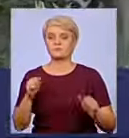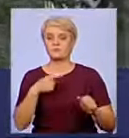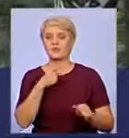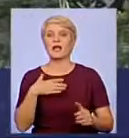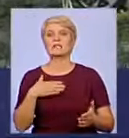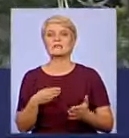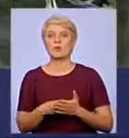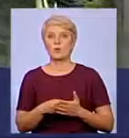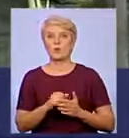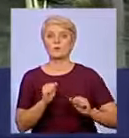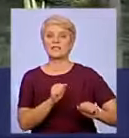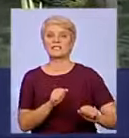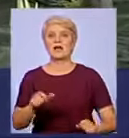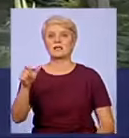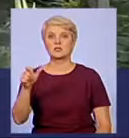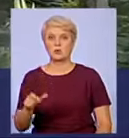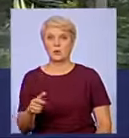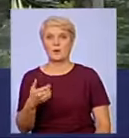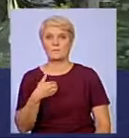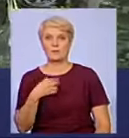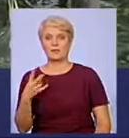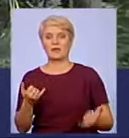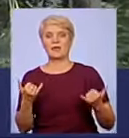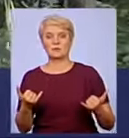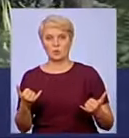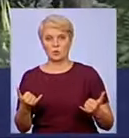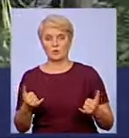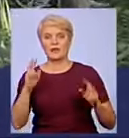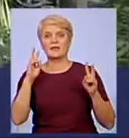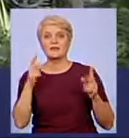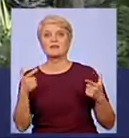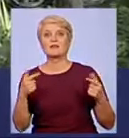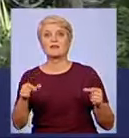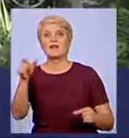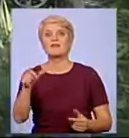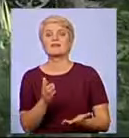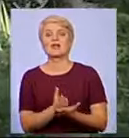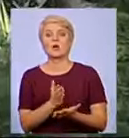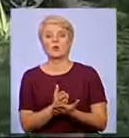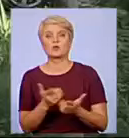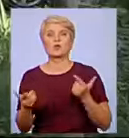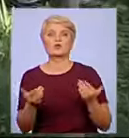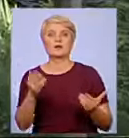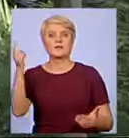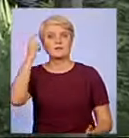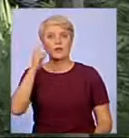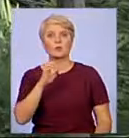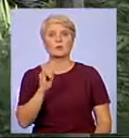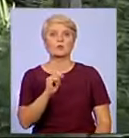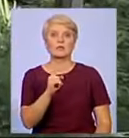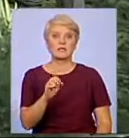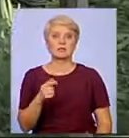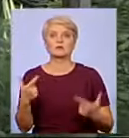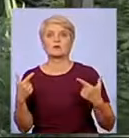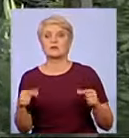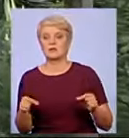за свого підзахисного. Тобто мені на сьогодні невідомо, де він знаходиться. Тобто, чи він в Київському СІЗО, чи де